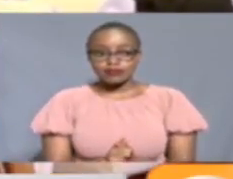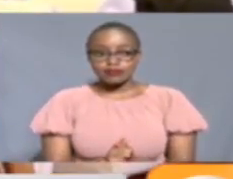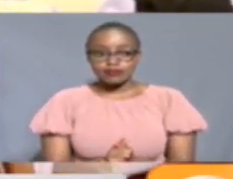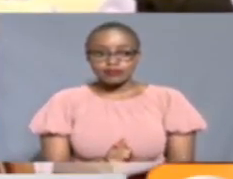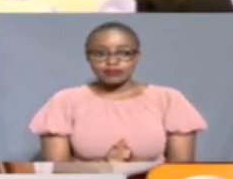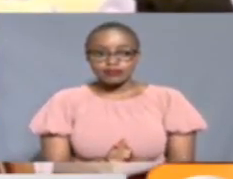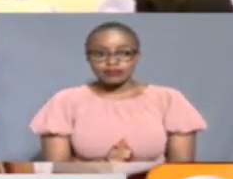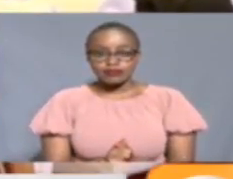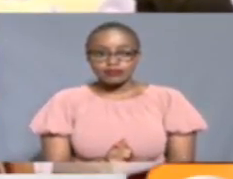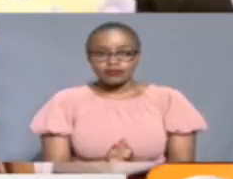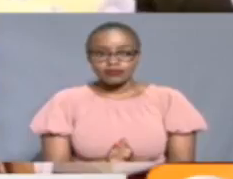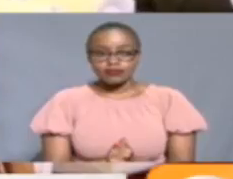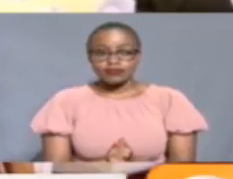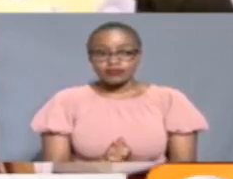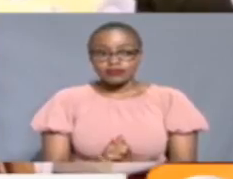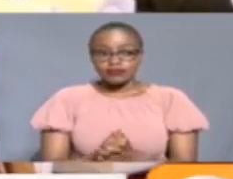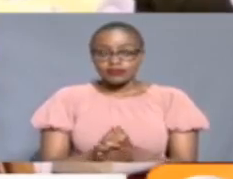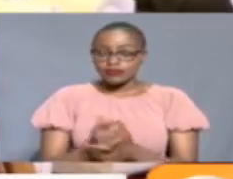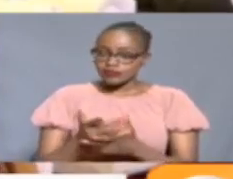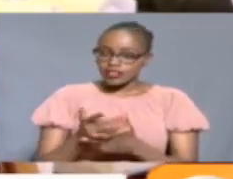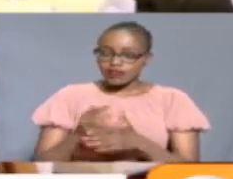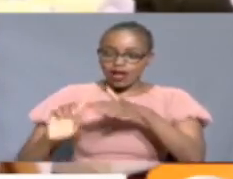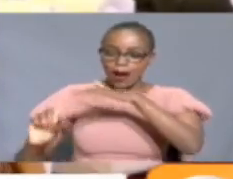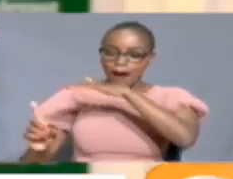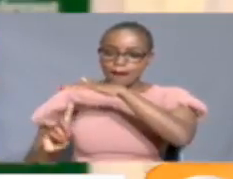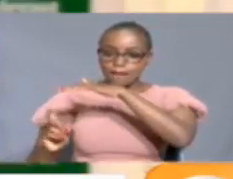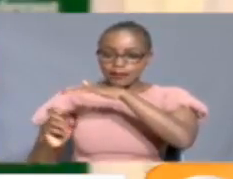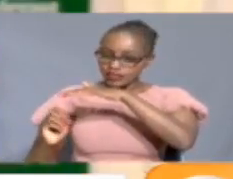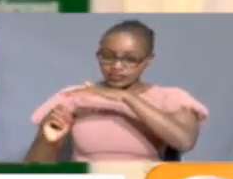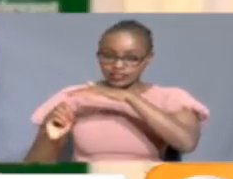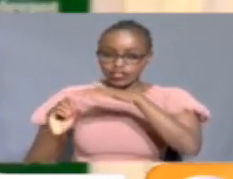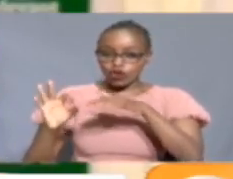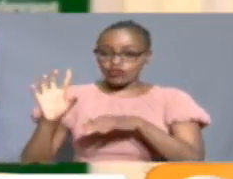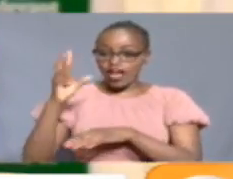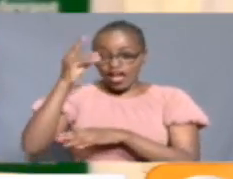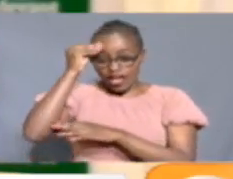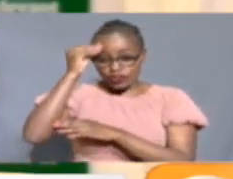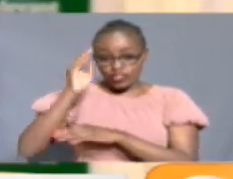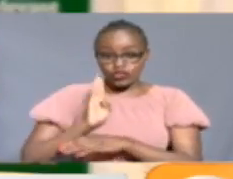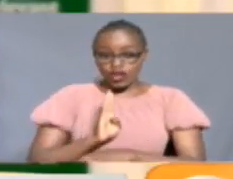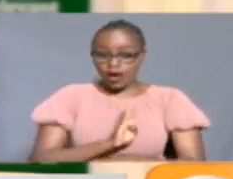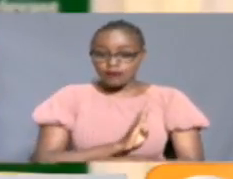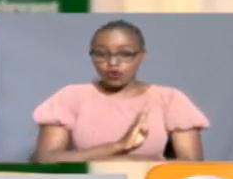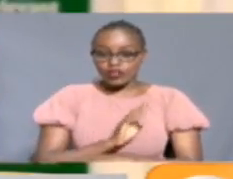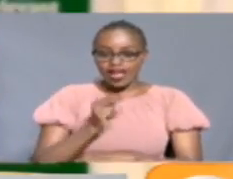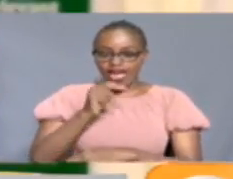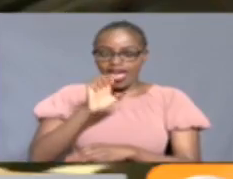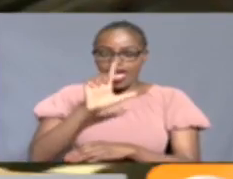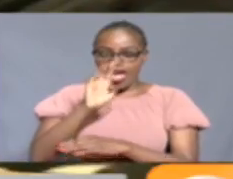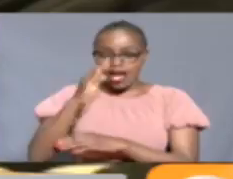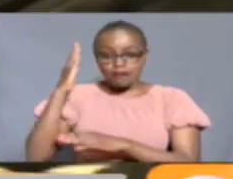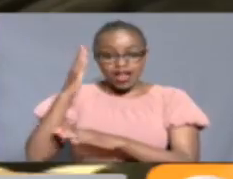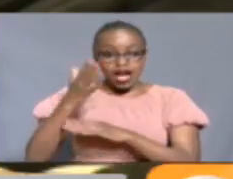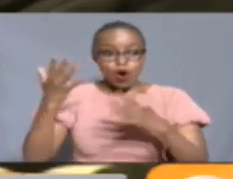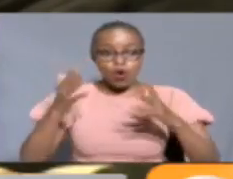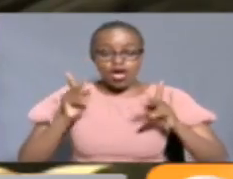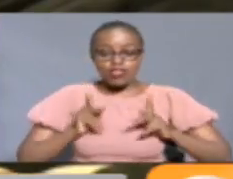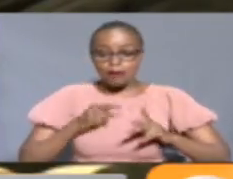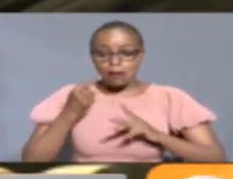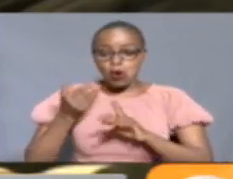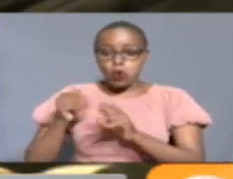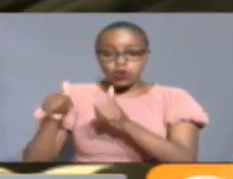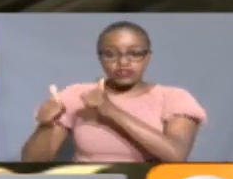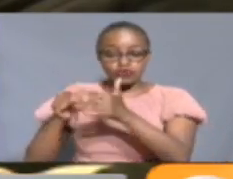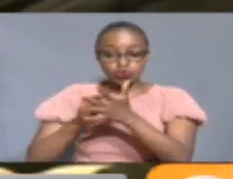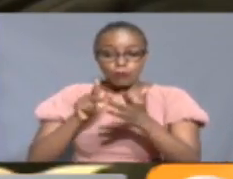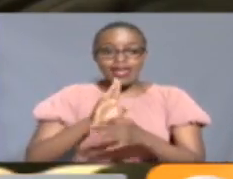Thank you. It's not about member, but... Jeledi wa wizara ya elimu na bodi ya kutoa mkopo ya elimu HELB unaelekezwa kwa Wakenya waliokwepa kulipa